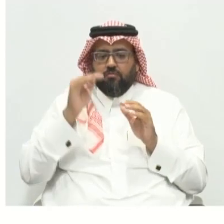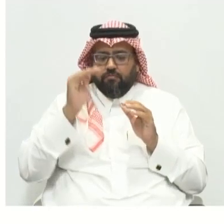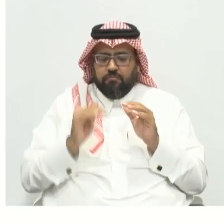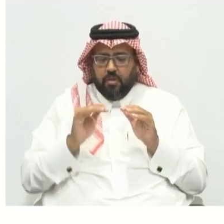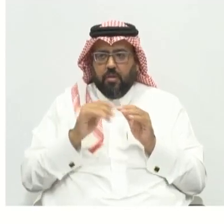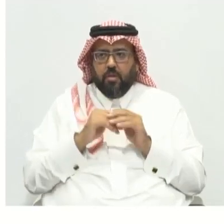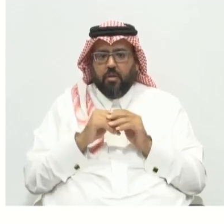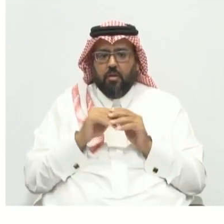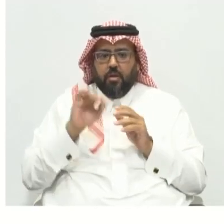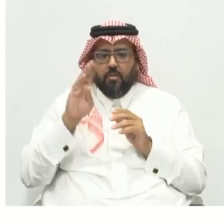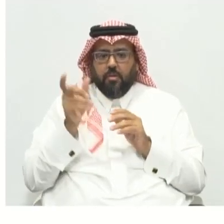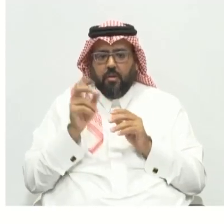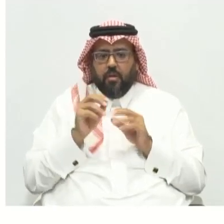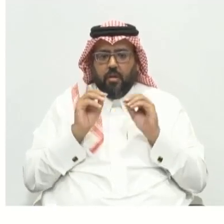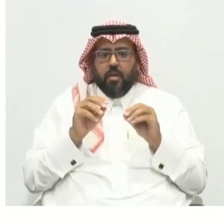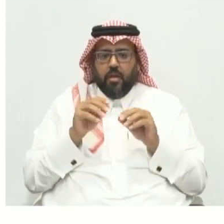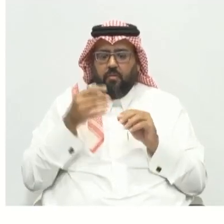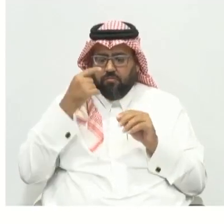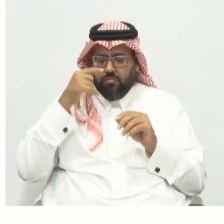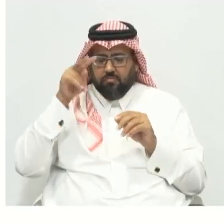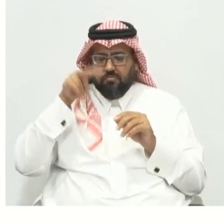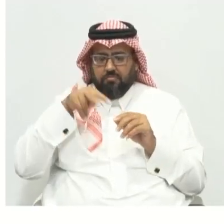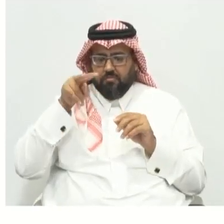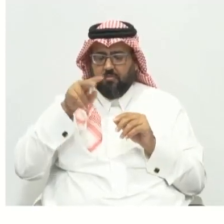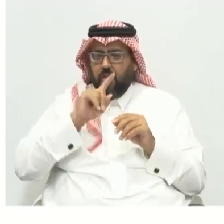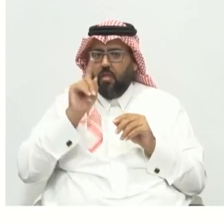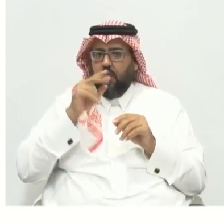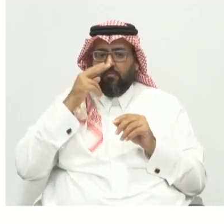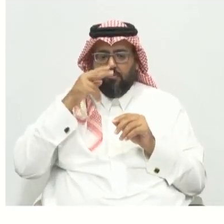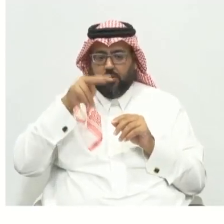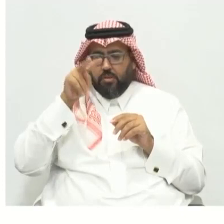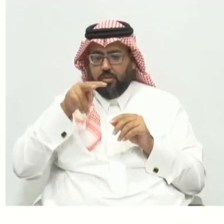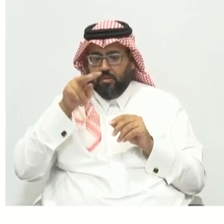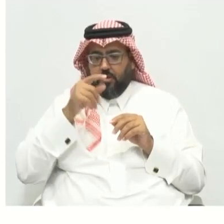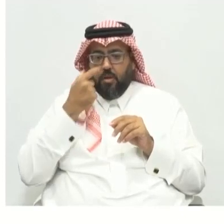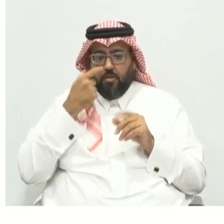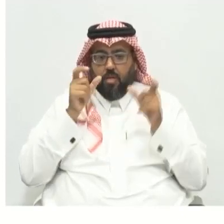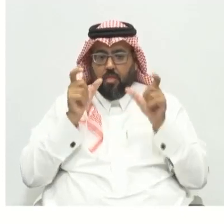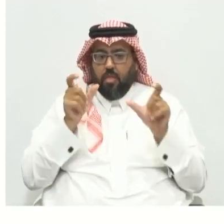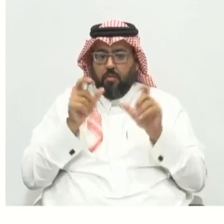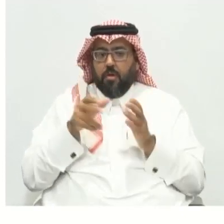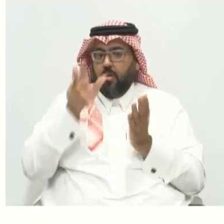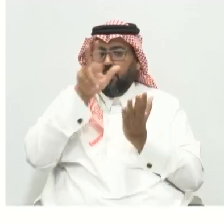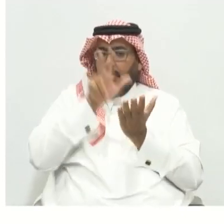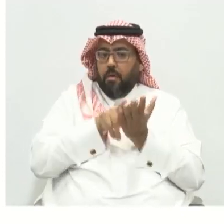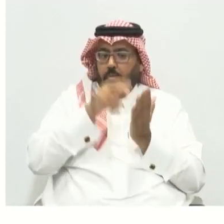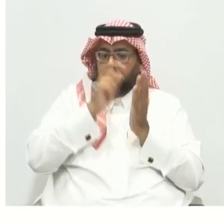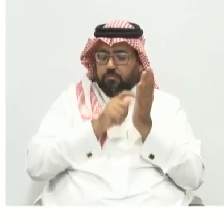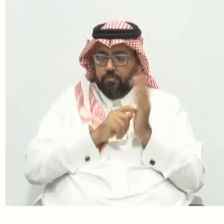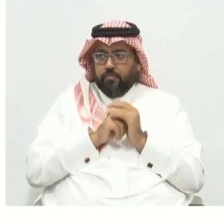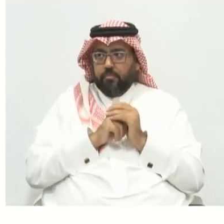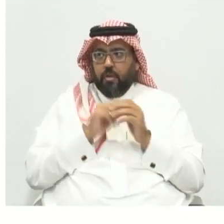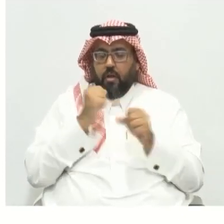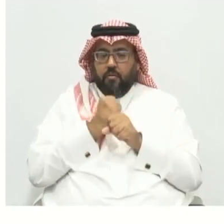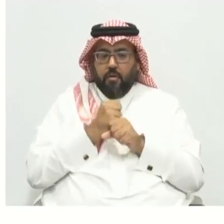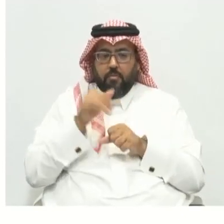كرامته او تؤدي الى تحقيره هنا ايضا من م جا في الامثله وقد تطبق القاعده القانونيه على